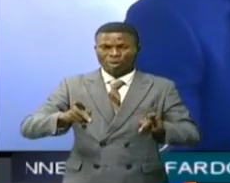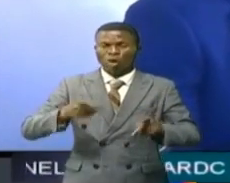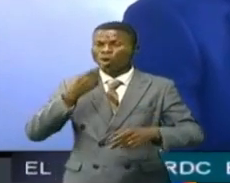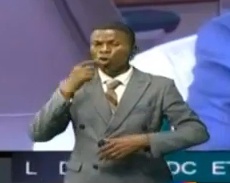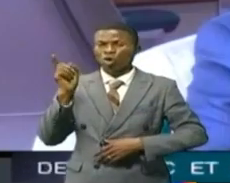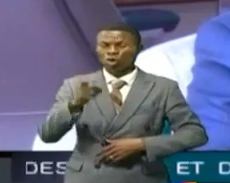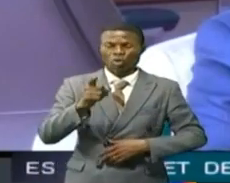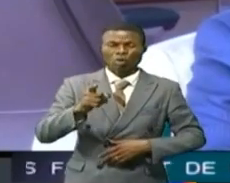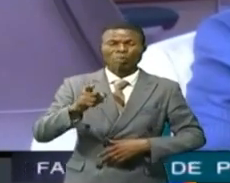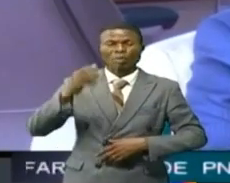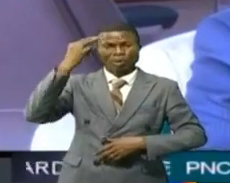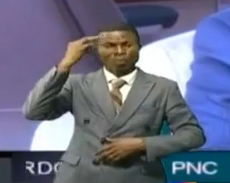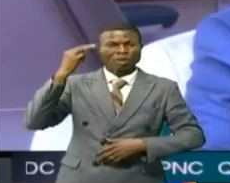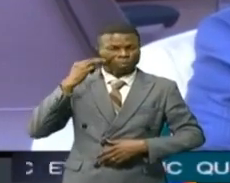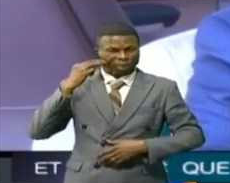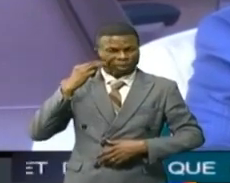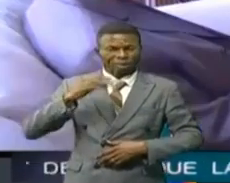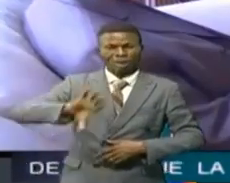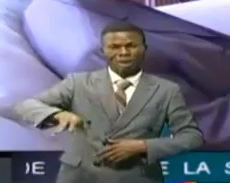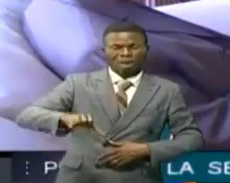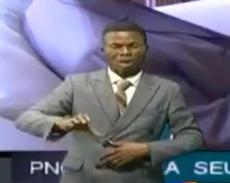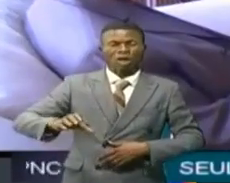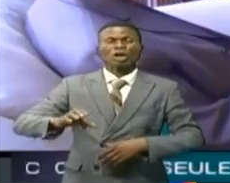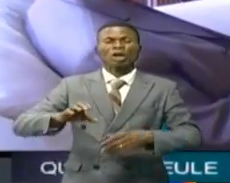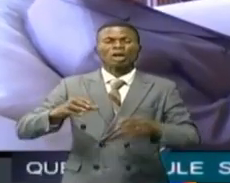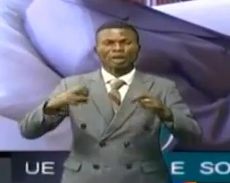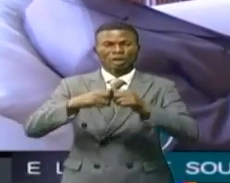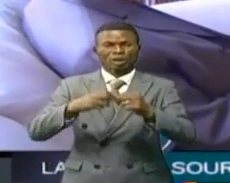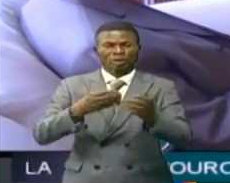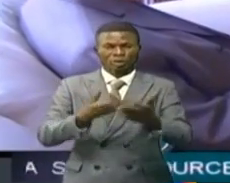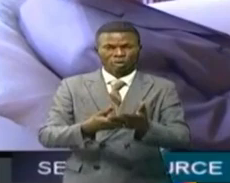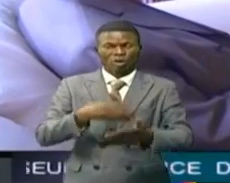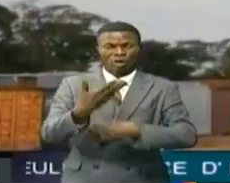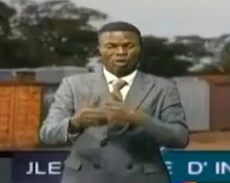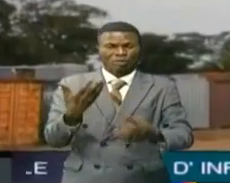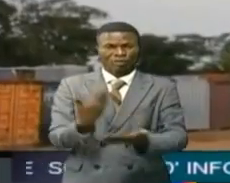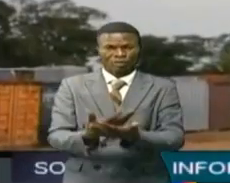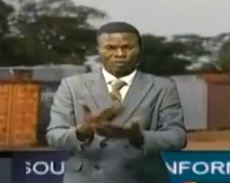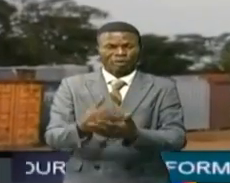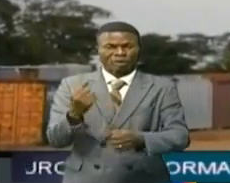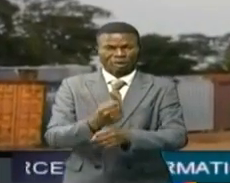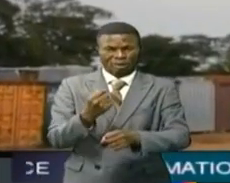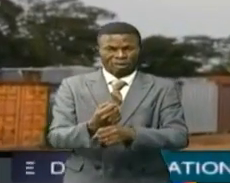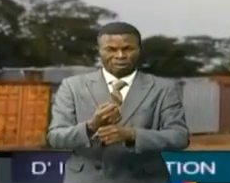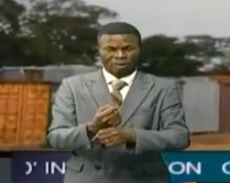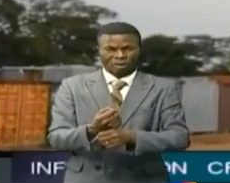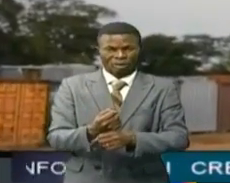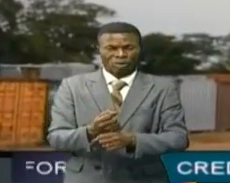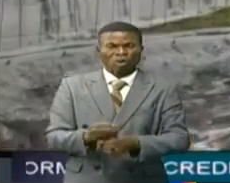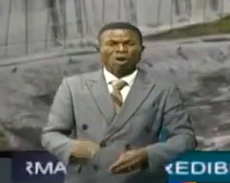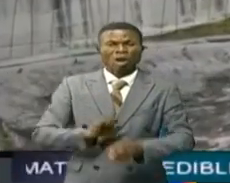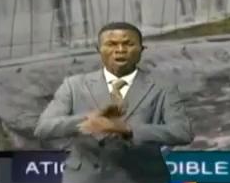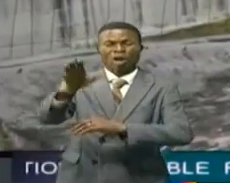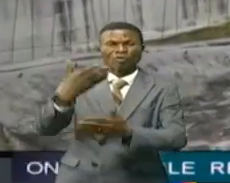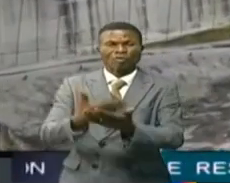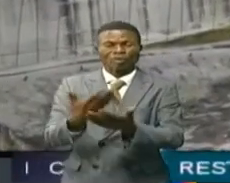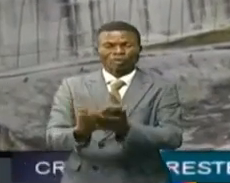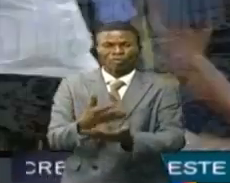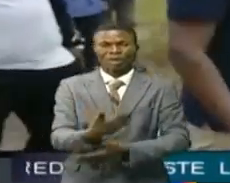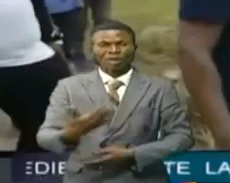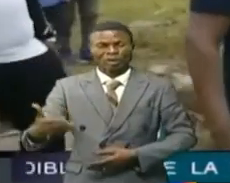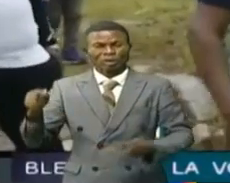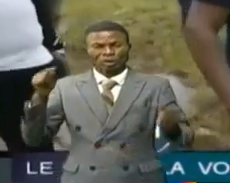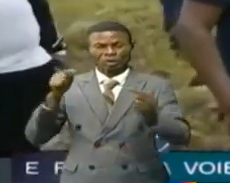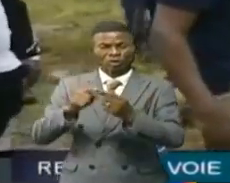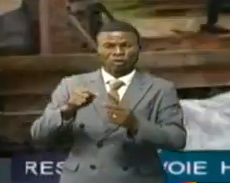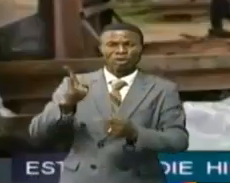et électricité, Olivier Mouindé-Moukaleng. Il s'agit de l'accélération des travaux, du déploiement de matériel de la SNCC jusqu'à